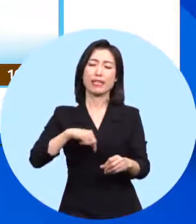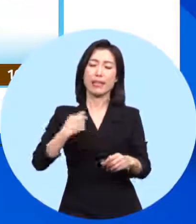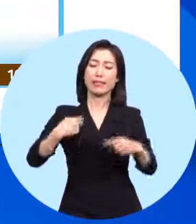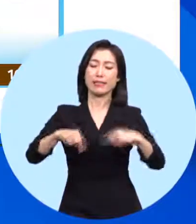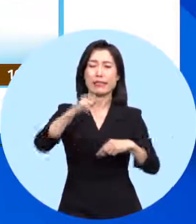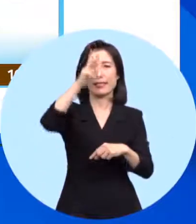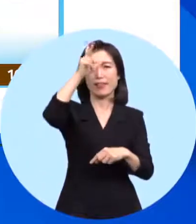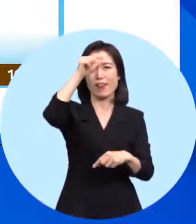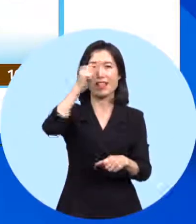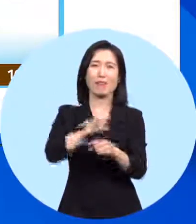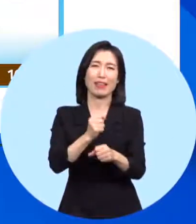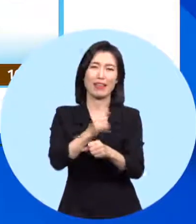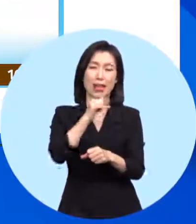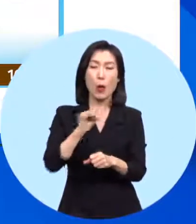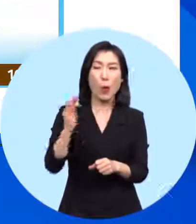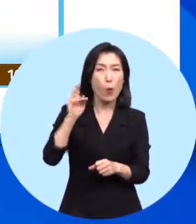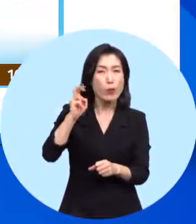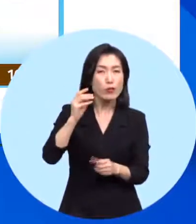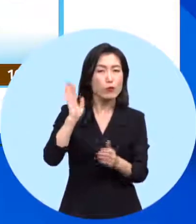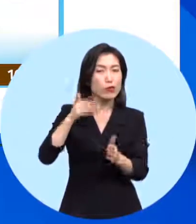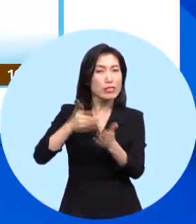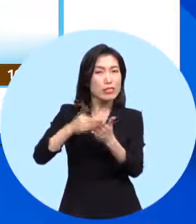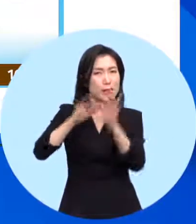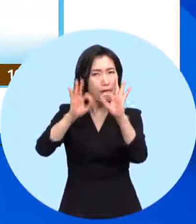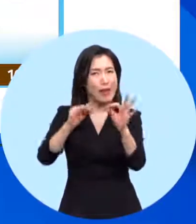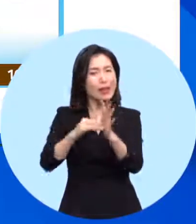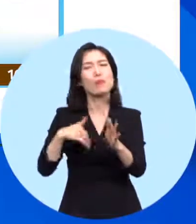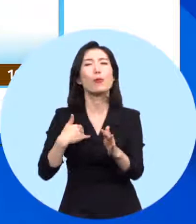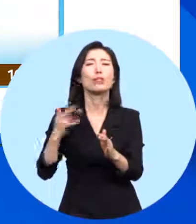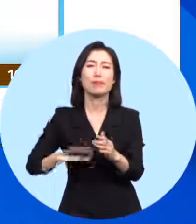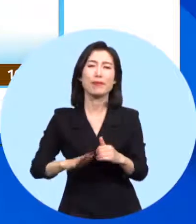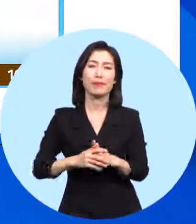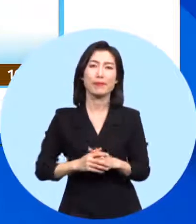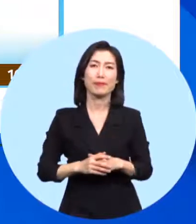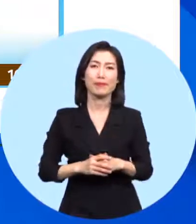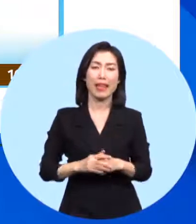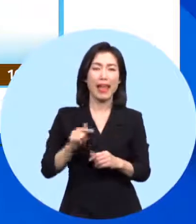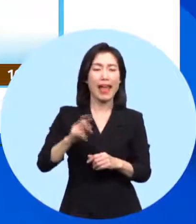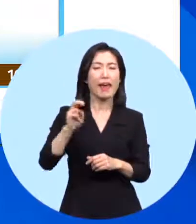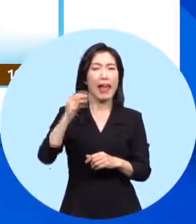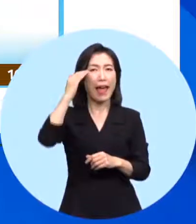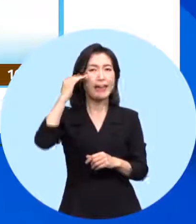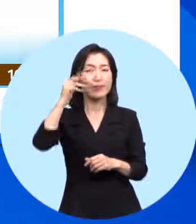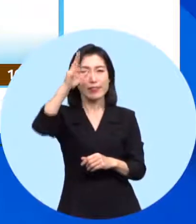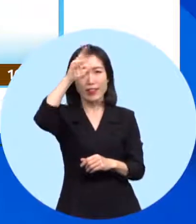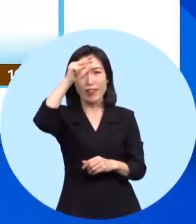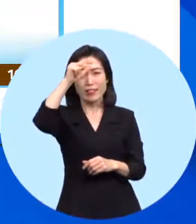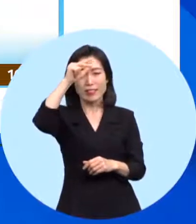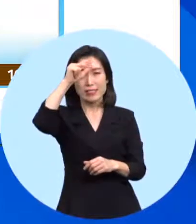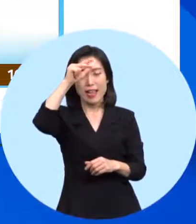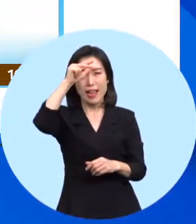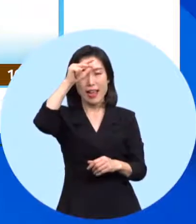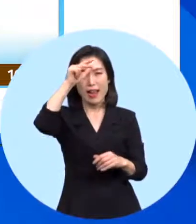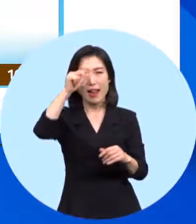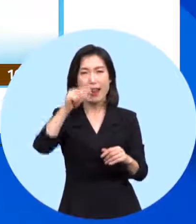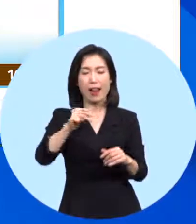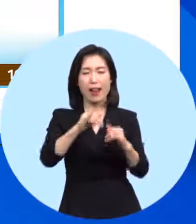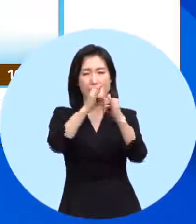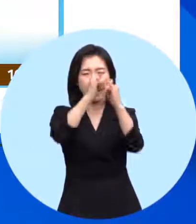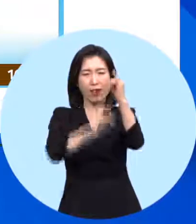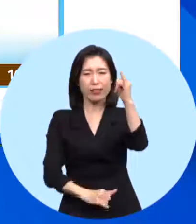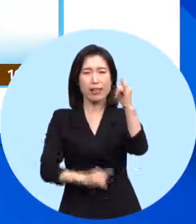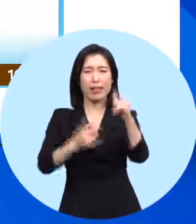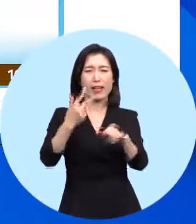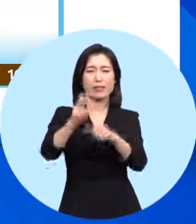혹시 최근에 매스컴을 통해서 들으셨는지 모르겠는데 아마도 한국 경찰 역사 한 75년